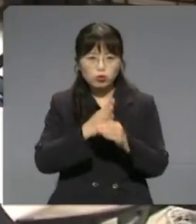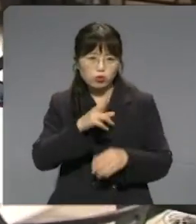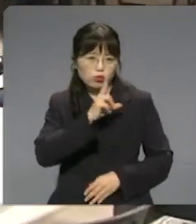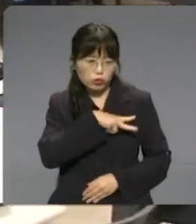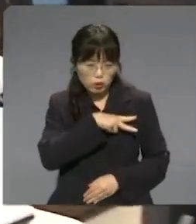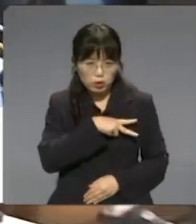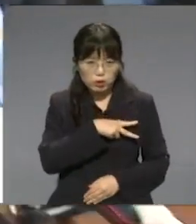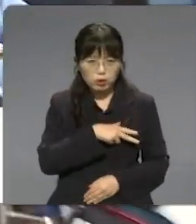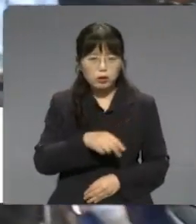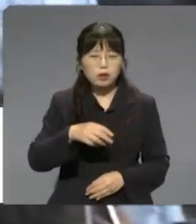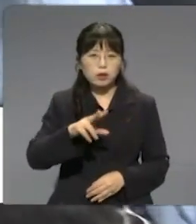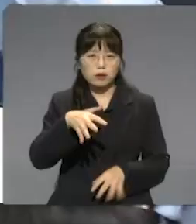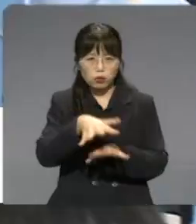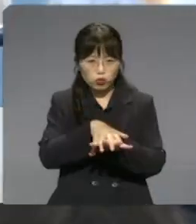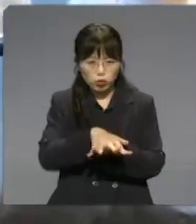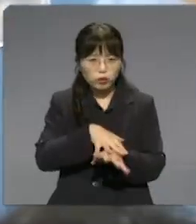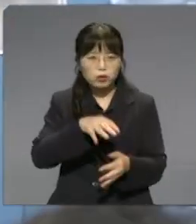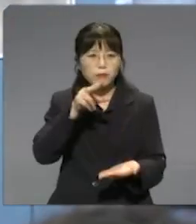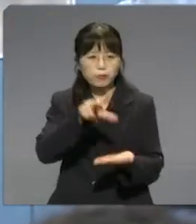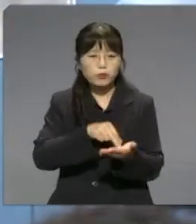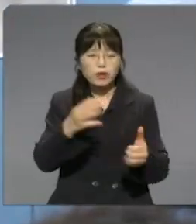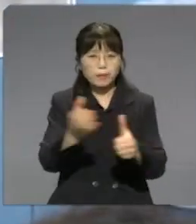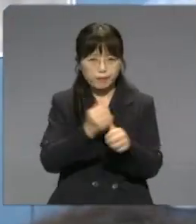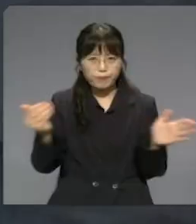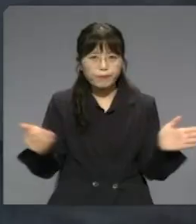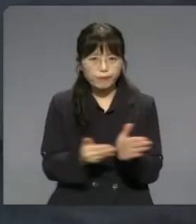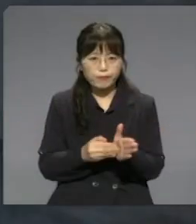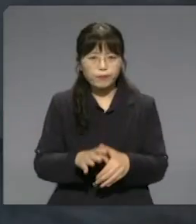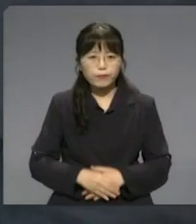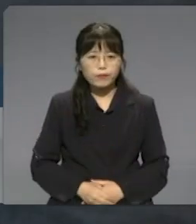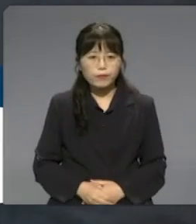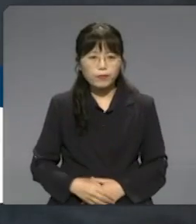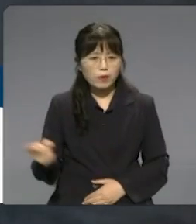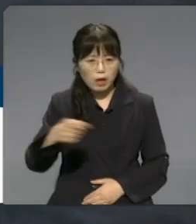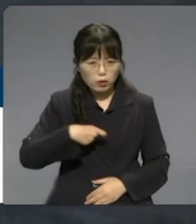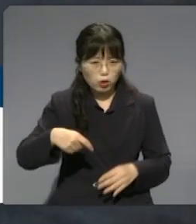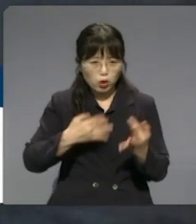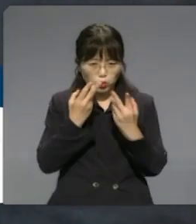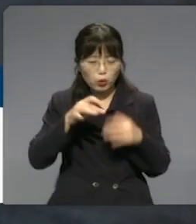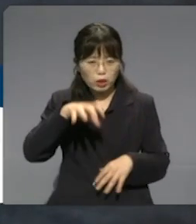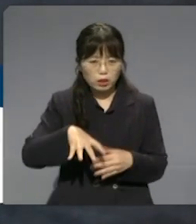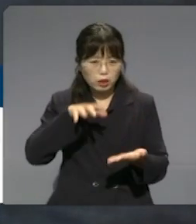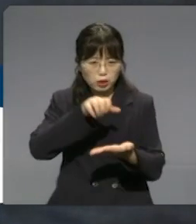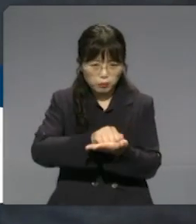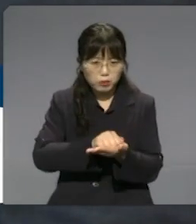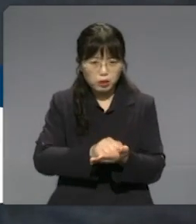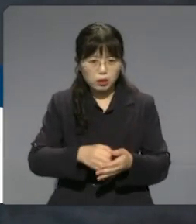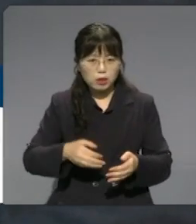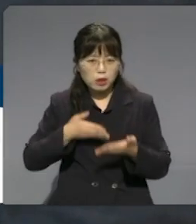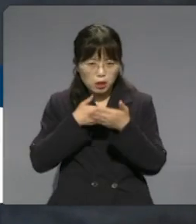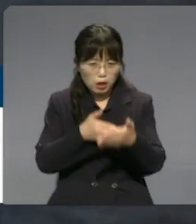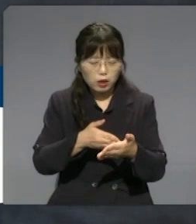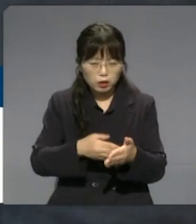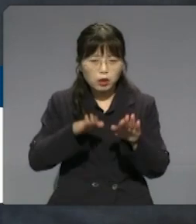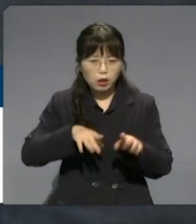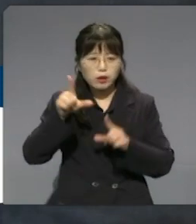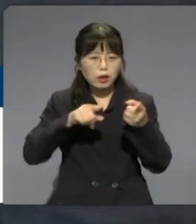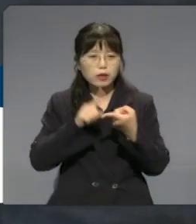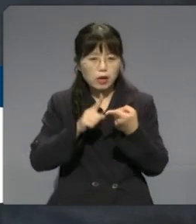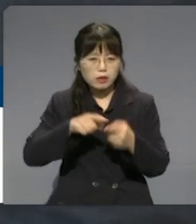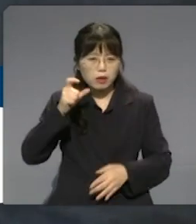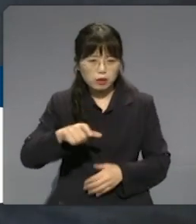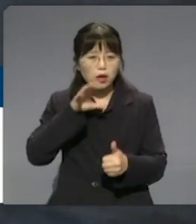의원들도 위원 구성 등을 문제 삼았습니다. 날치기로 소각장 입지 선정을 강행하려고 하는 현 사태에 대해서